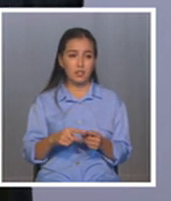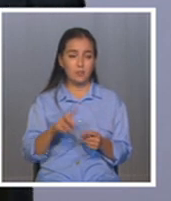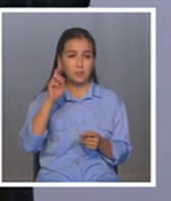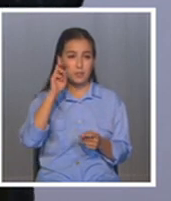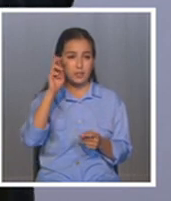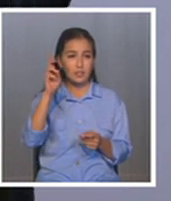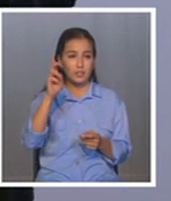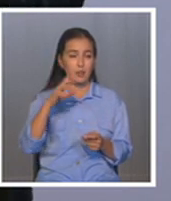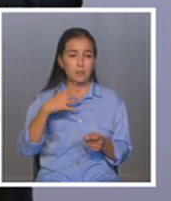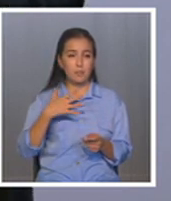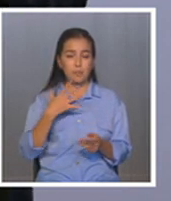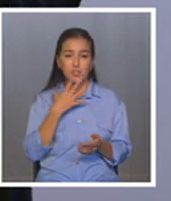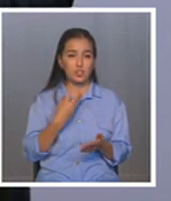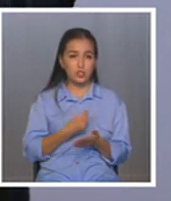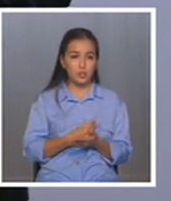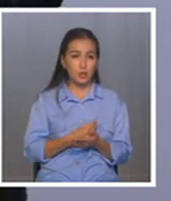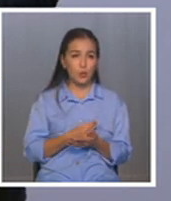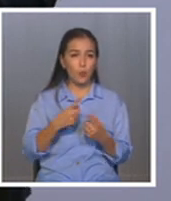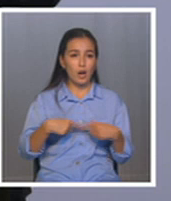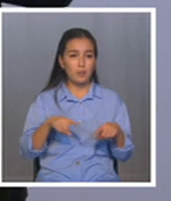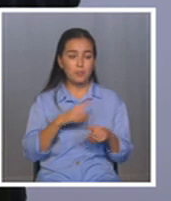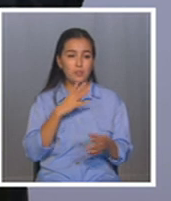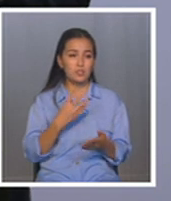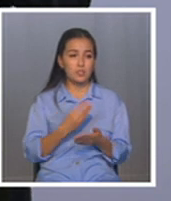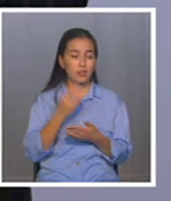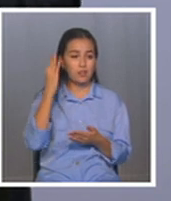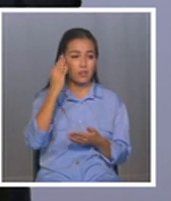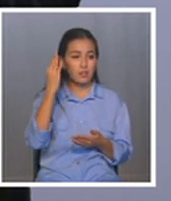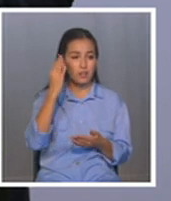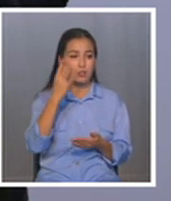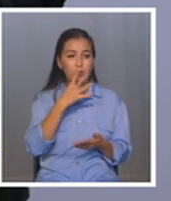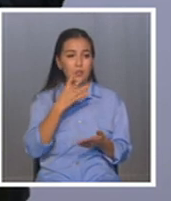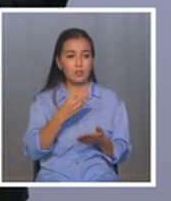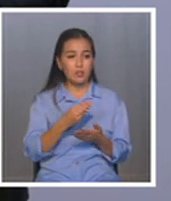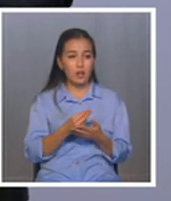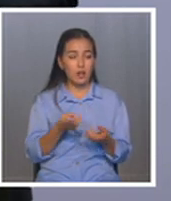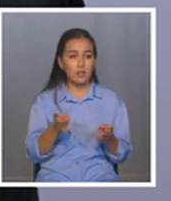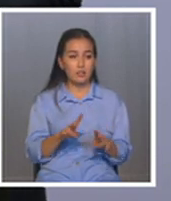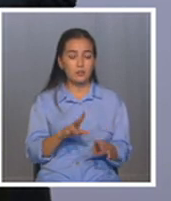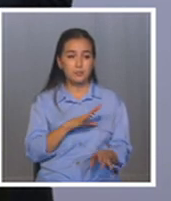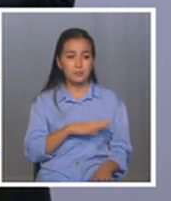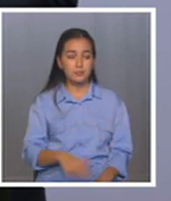мемлекеттік меншік пен қоғамдық меншік туралы идеялардың теориясы қалып асты.